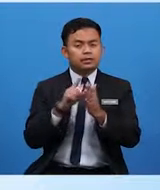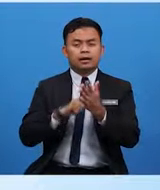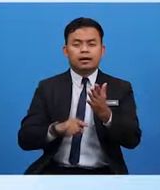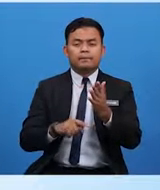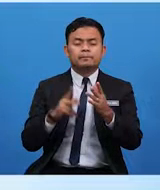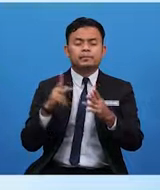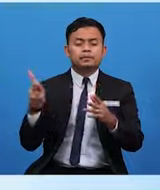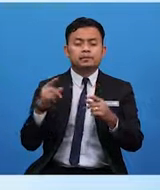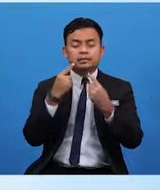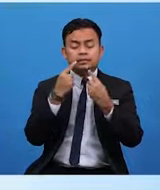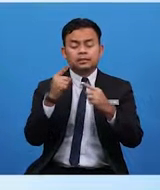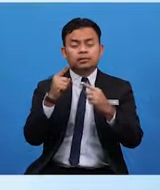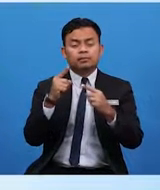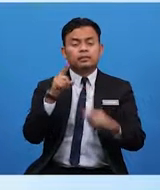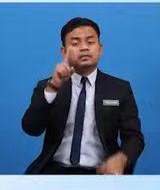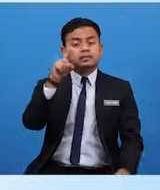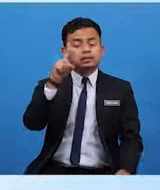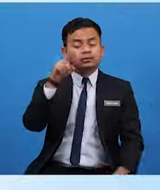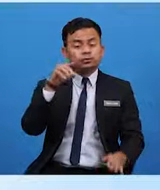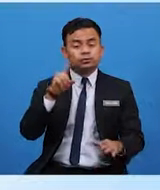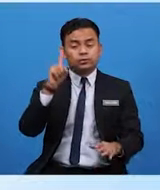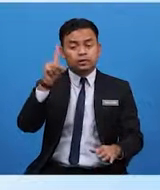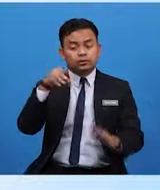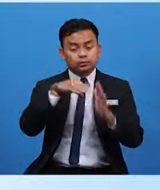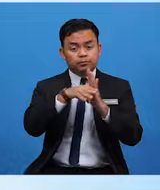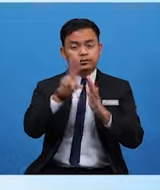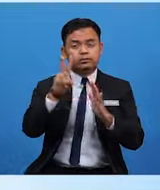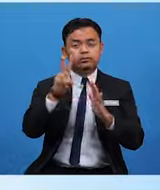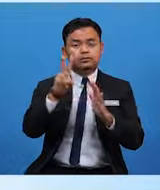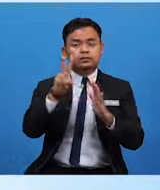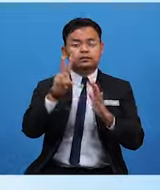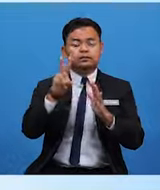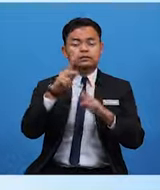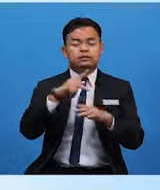pembagi 1 1/2 kepada pecahan tak wajar